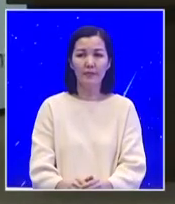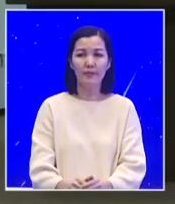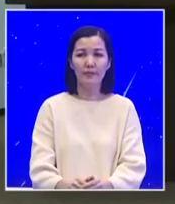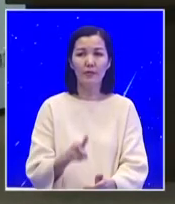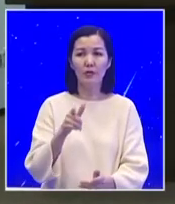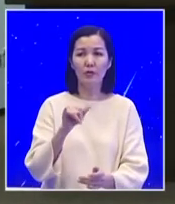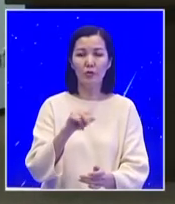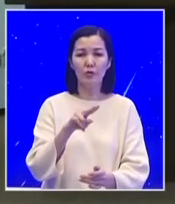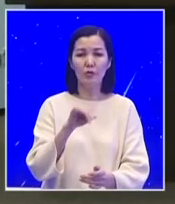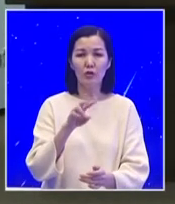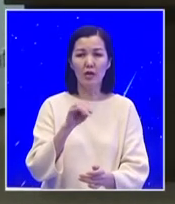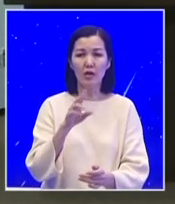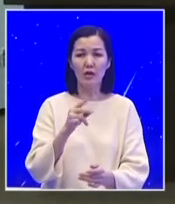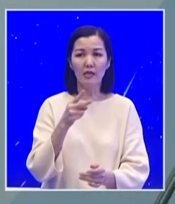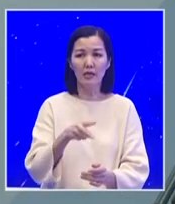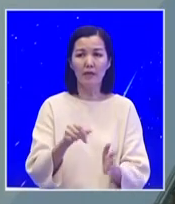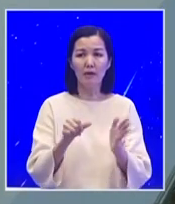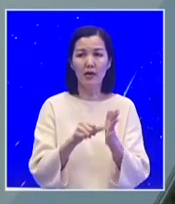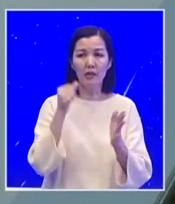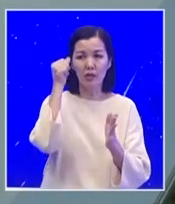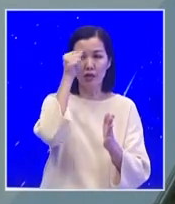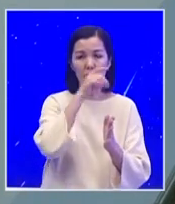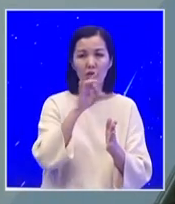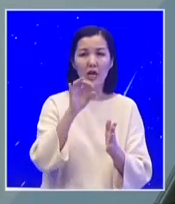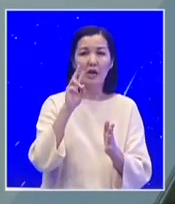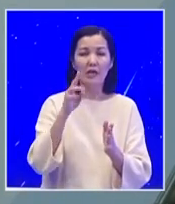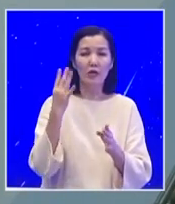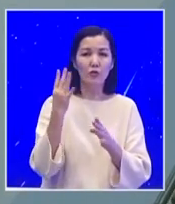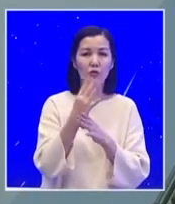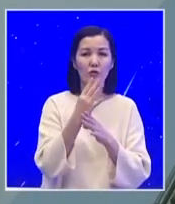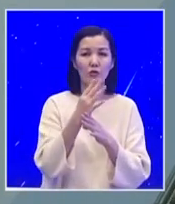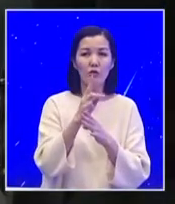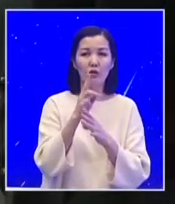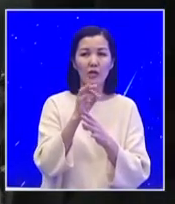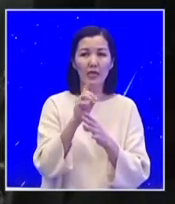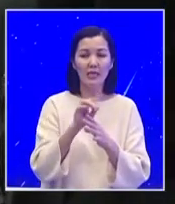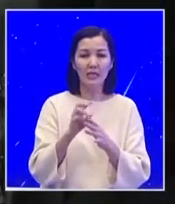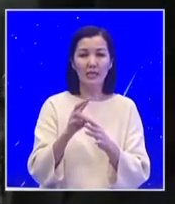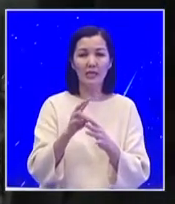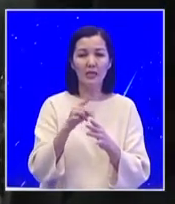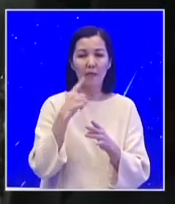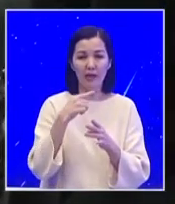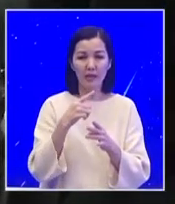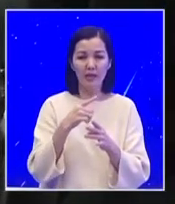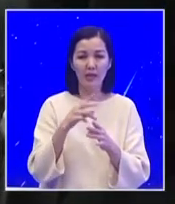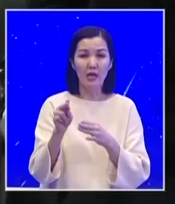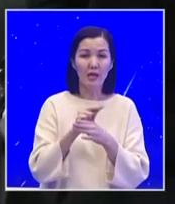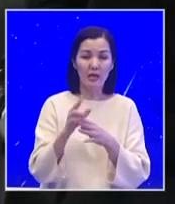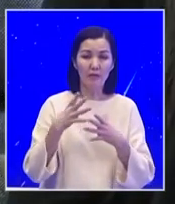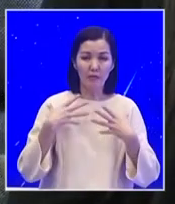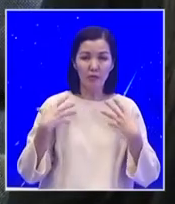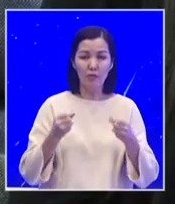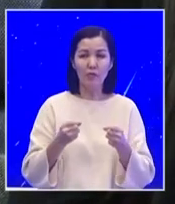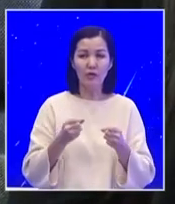Гүлжахан Яқупқызына дәрігерлер 2006 жылы қатерлі ісіктің 4-ші кезеңі деген диагноз қойған. Тиісті ем-домын уақытында